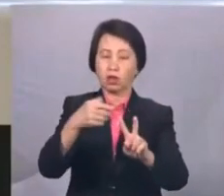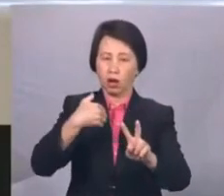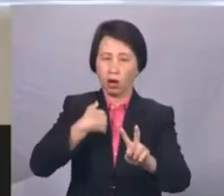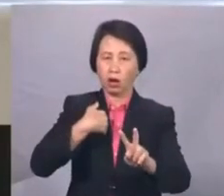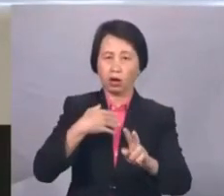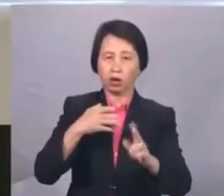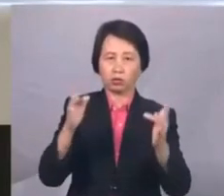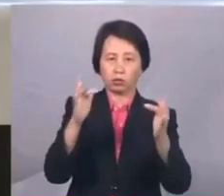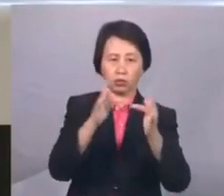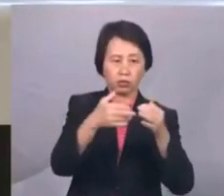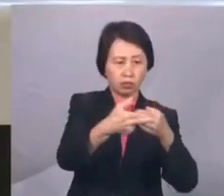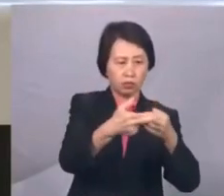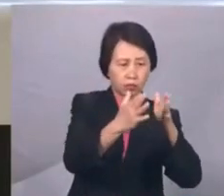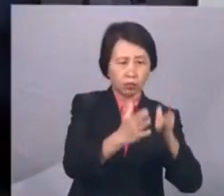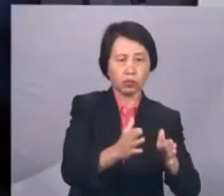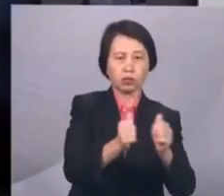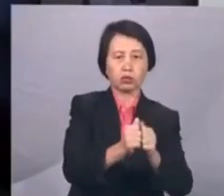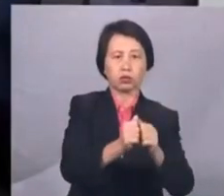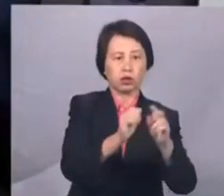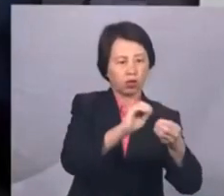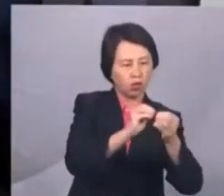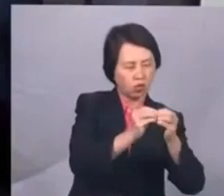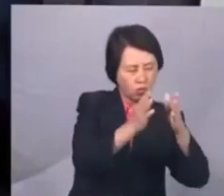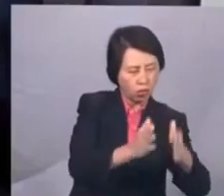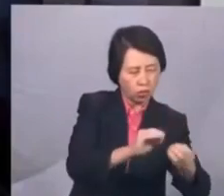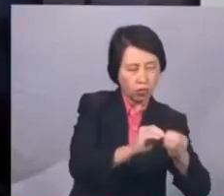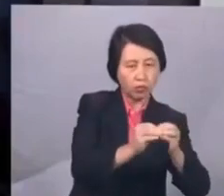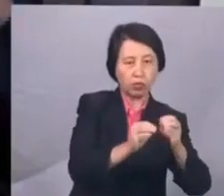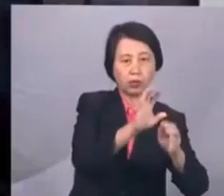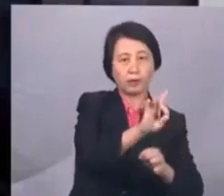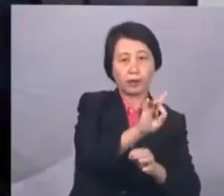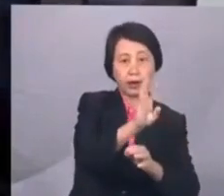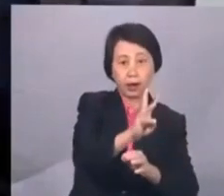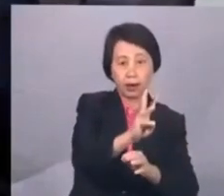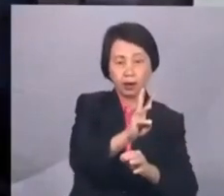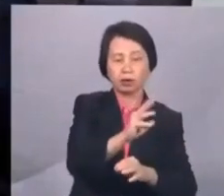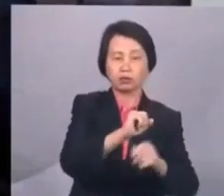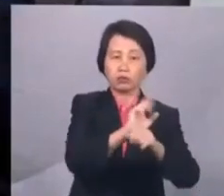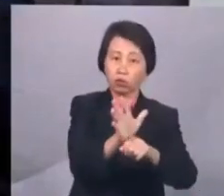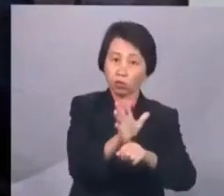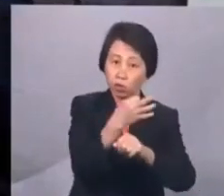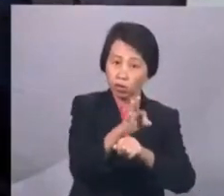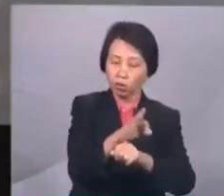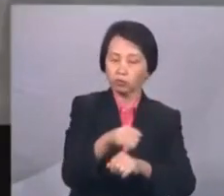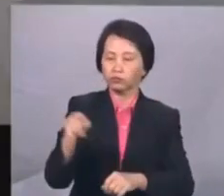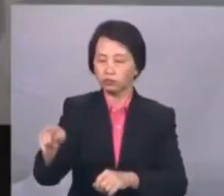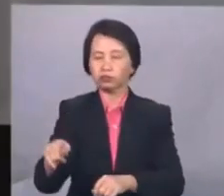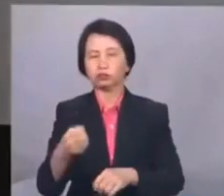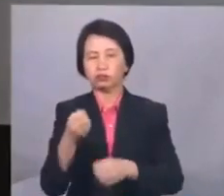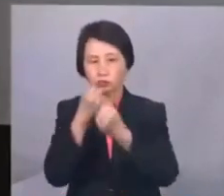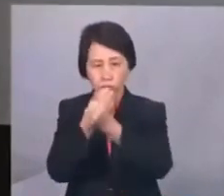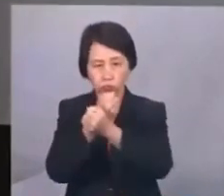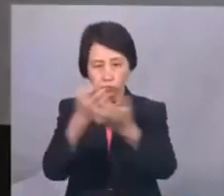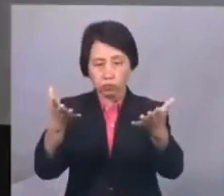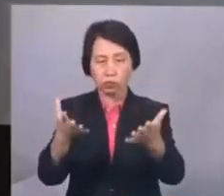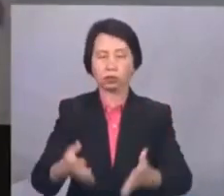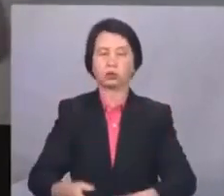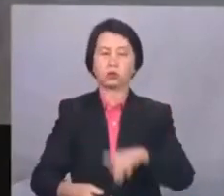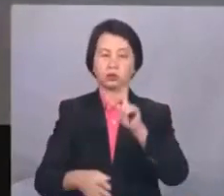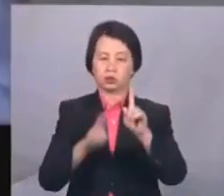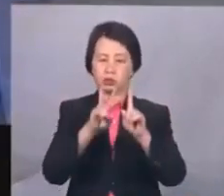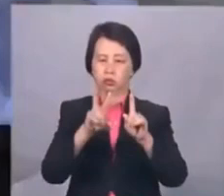sejarah kontak Rafa dengan cat ke-486 positif komik 13 beliau turut memaklumkan sebanyak